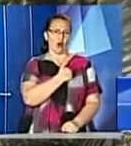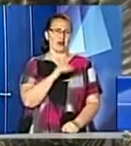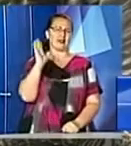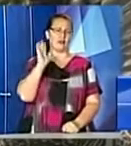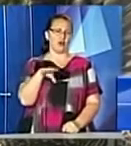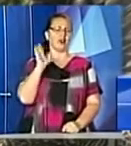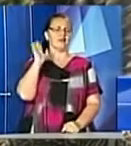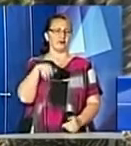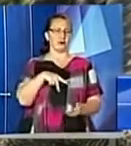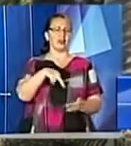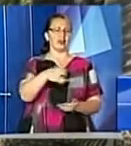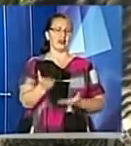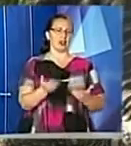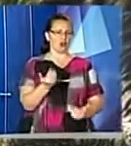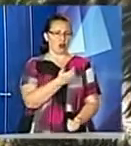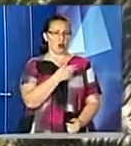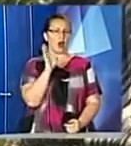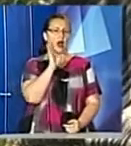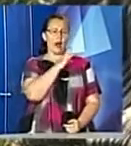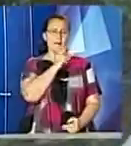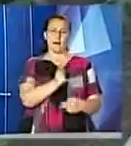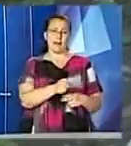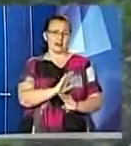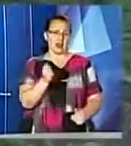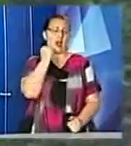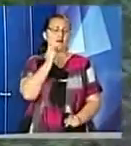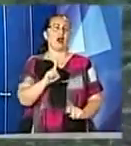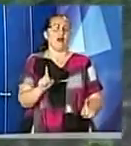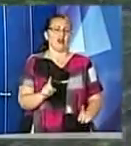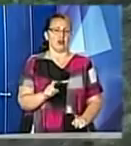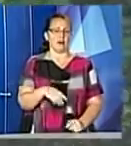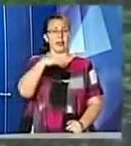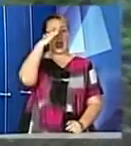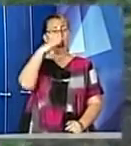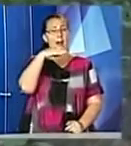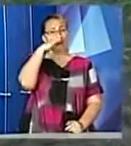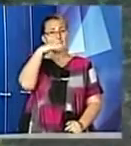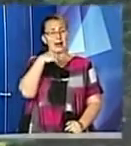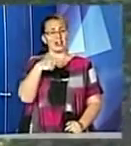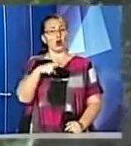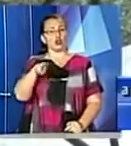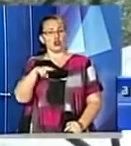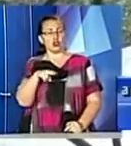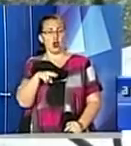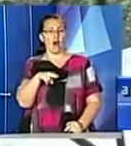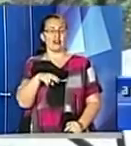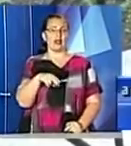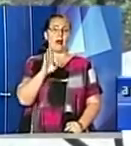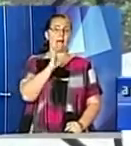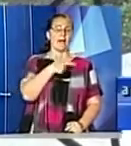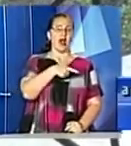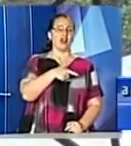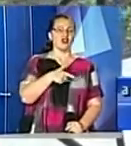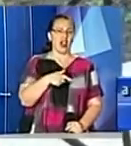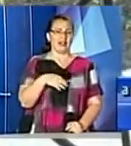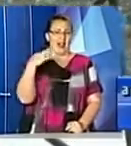то йди, як ти хочеш. Мама не заперечує, а баба що? Батько із Галичана, мама із Дроздович, а син – сільський голова обох населених